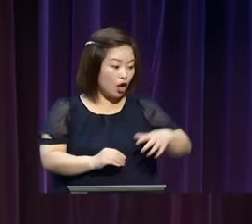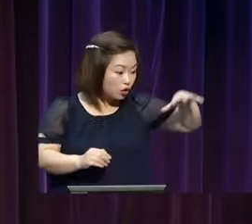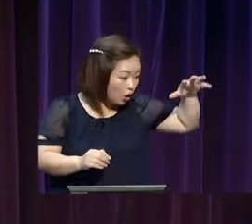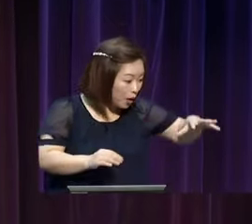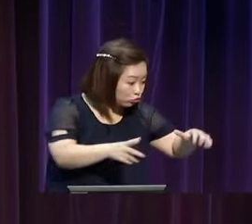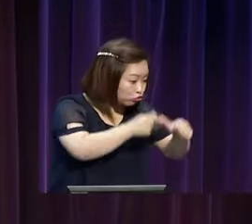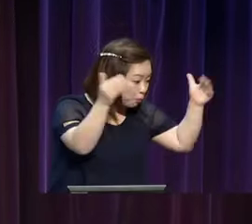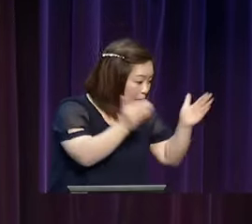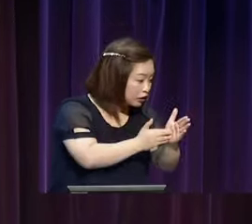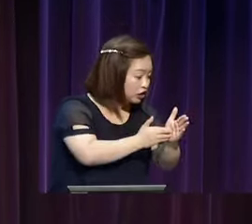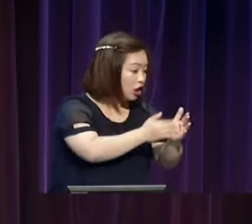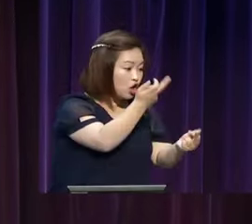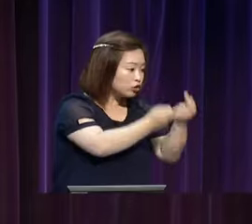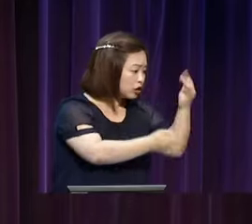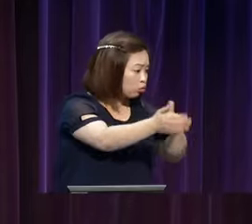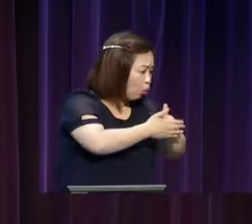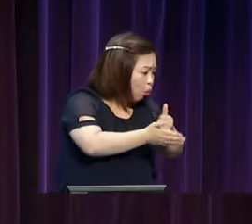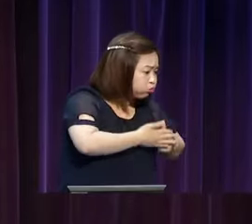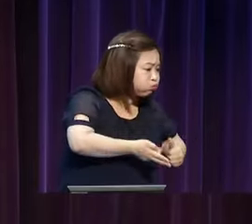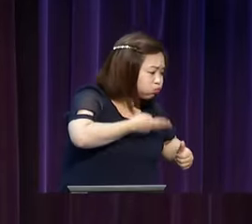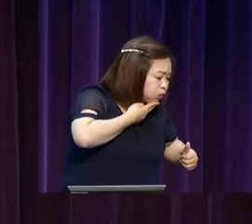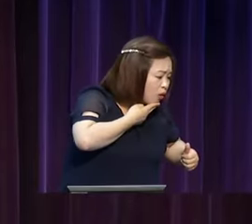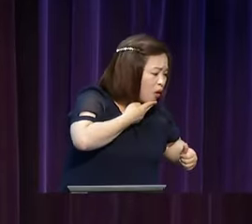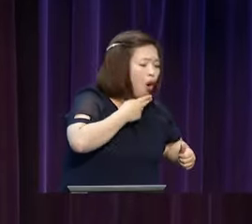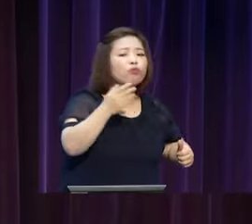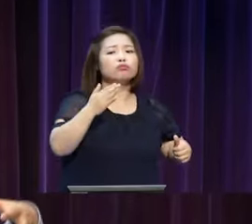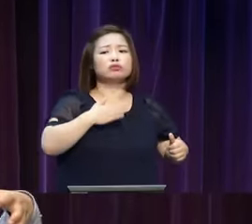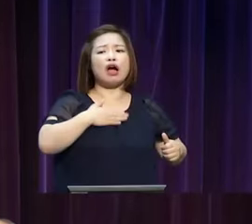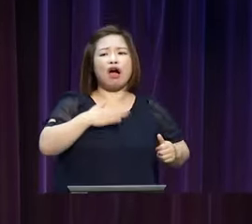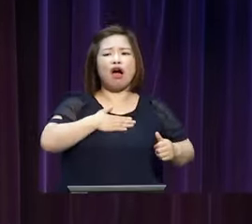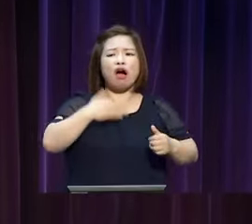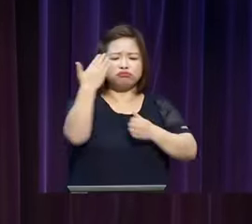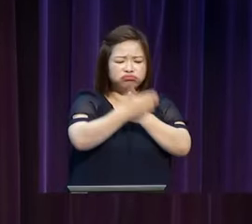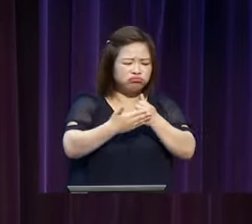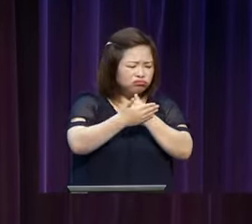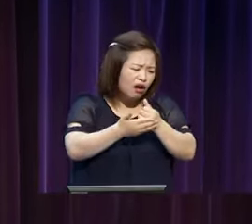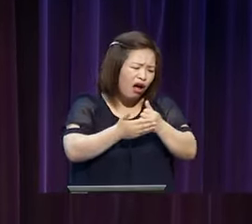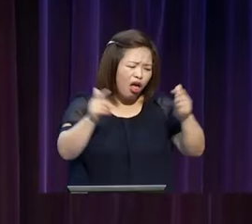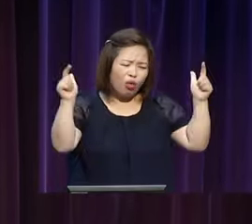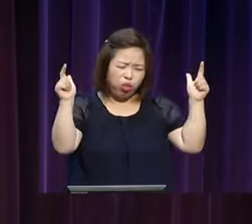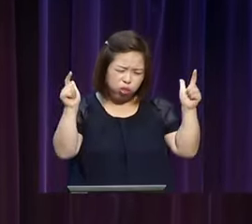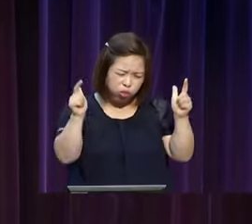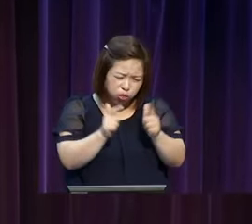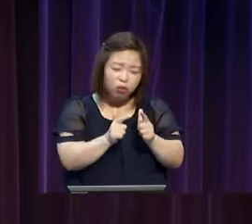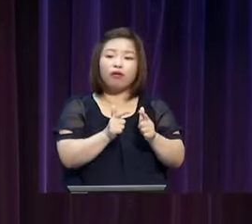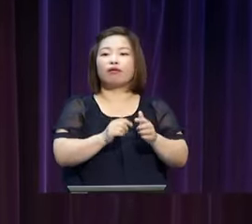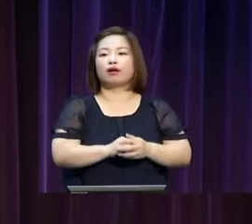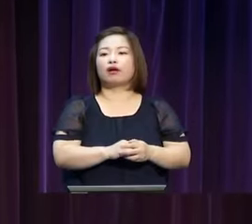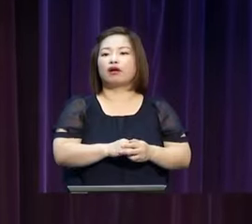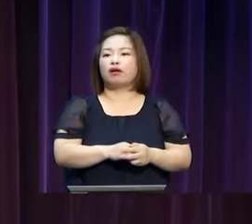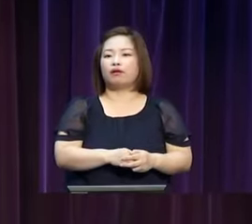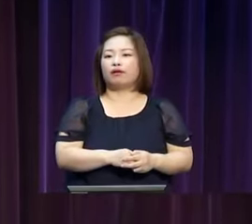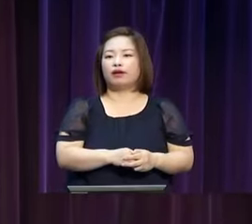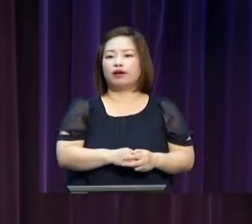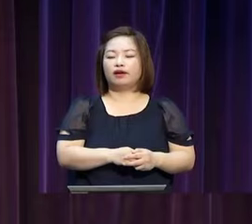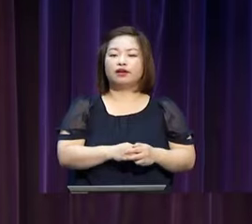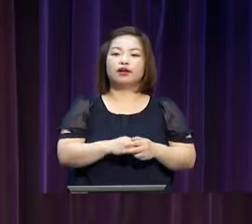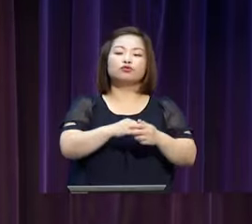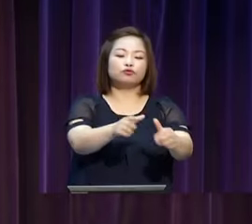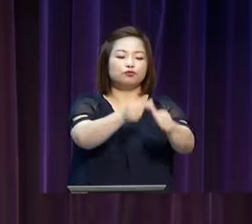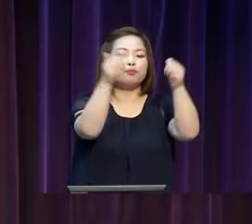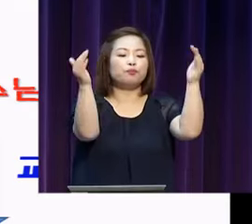형제 자매가 없으면 하나님의 은혜가 나한테 그만큼 줄어들 수밖에 없겠죠. 그러니까 연결이에요.